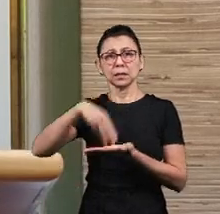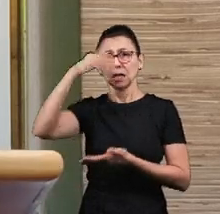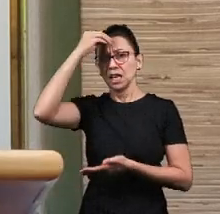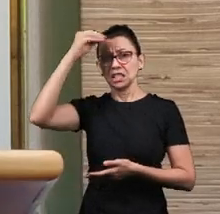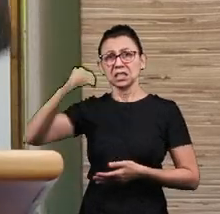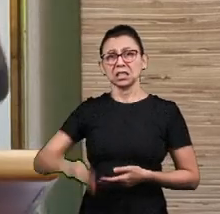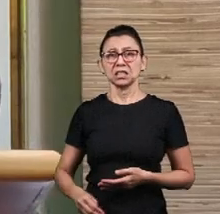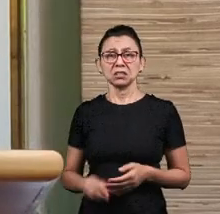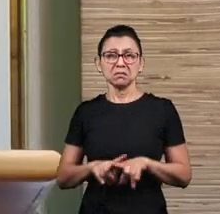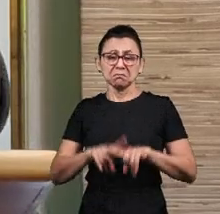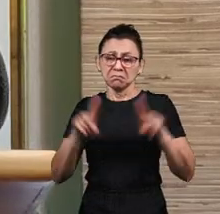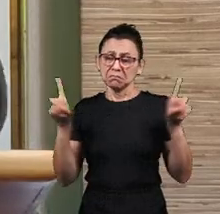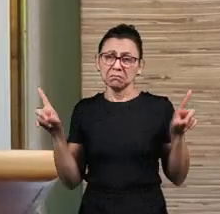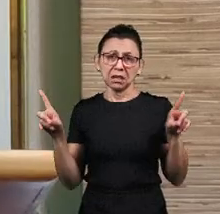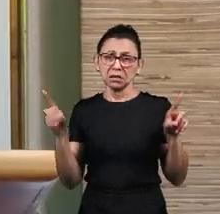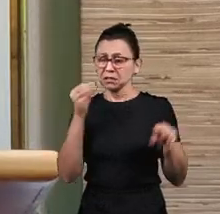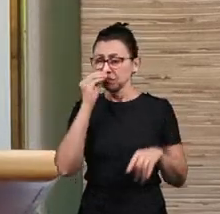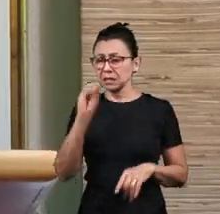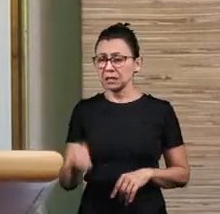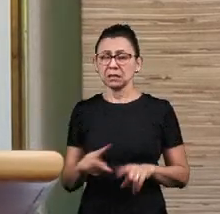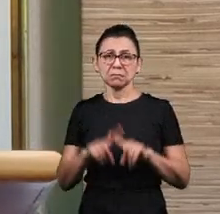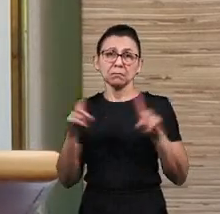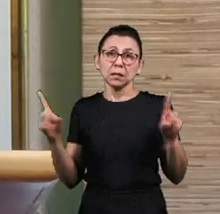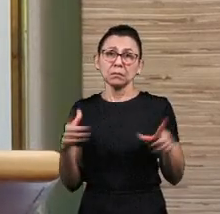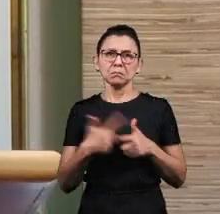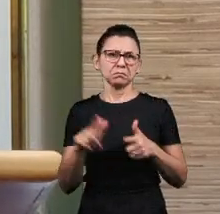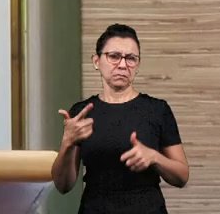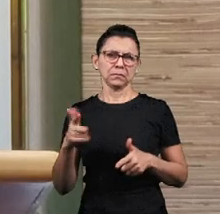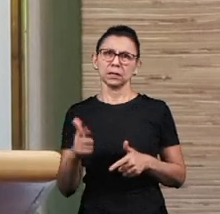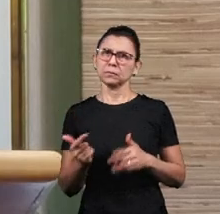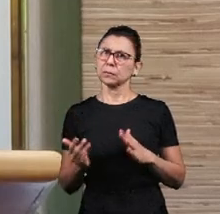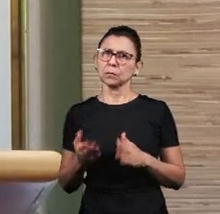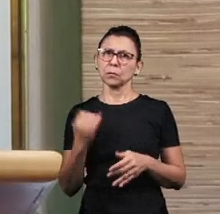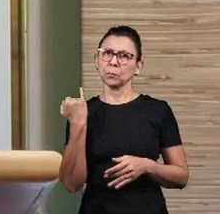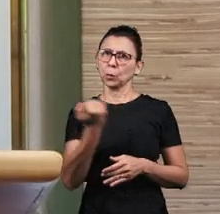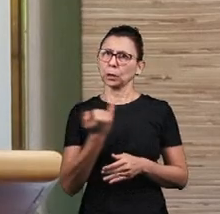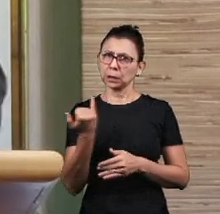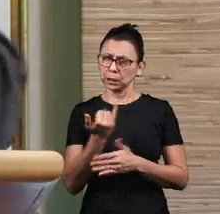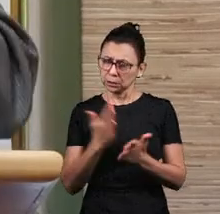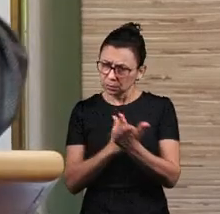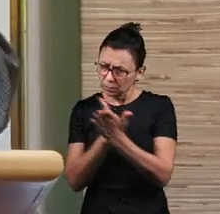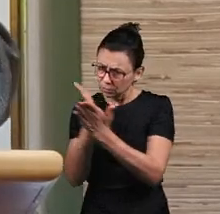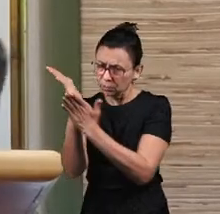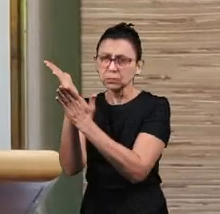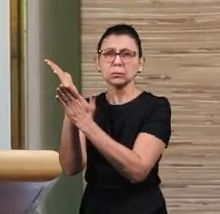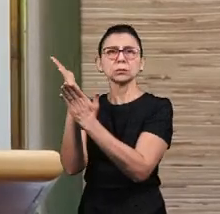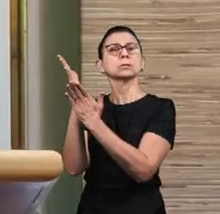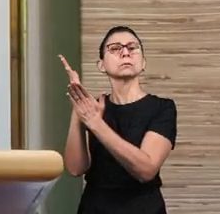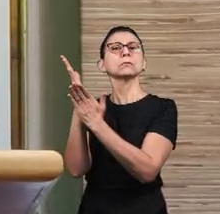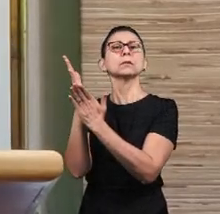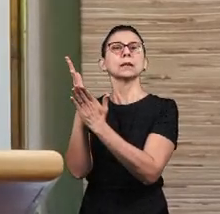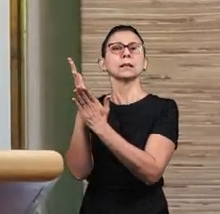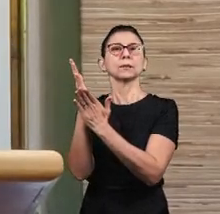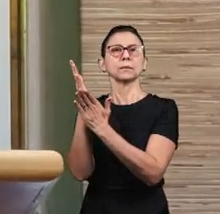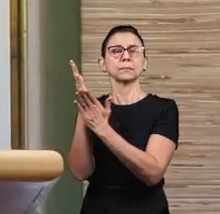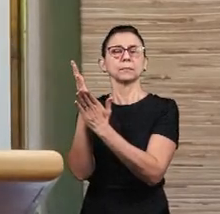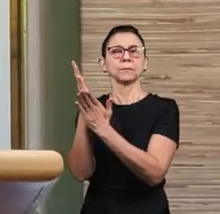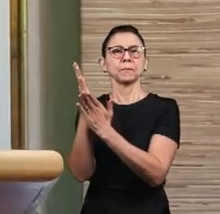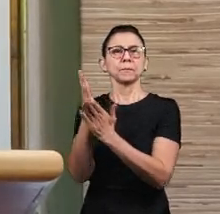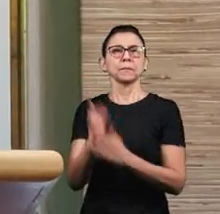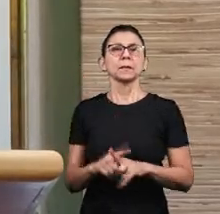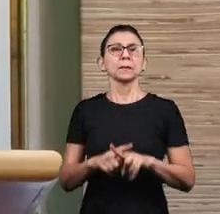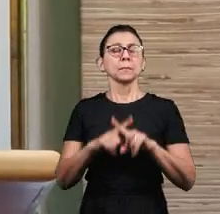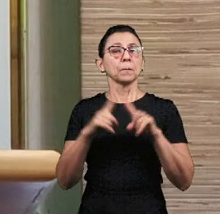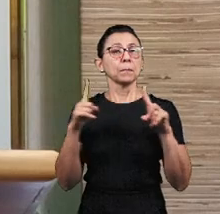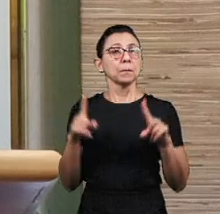rancune. Non, absolument. Ils doivent continuer. Mais bien évidemment, le correct serait de rester